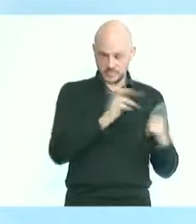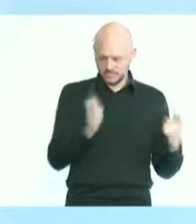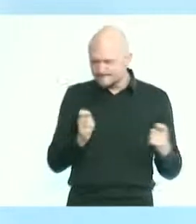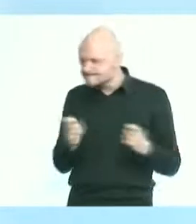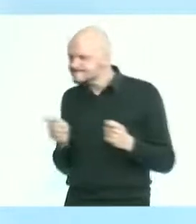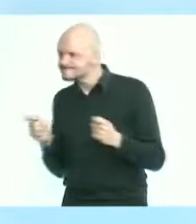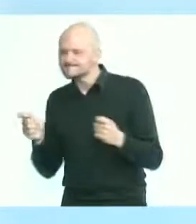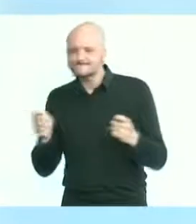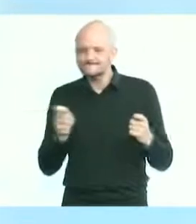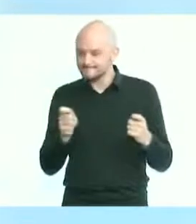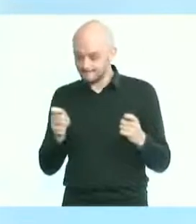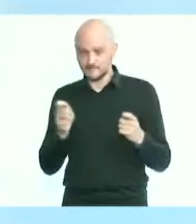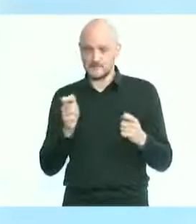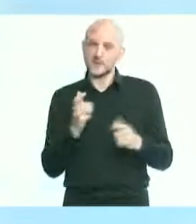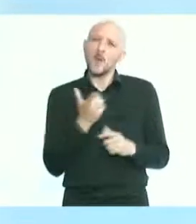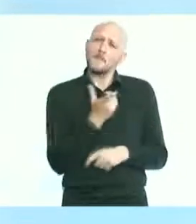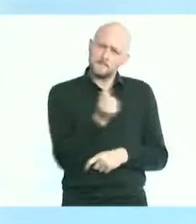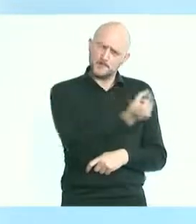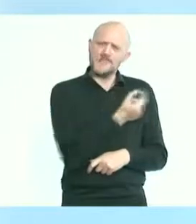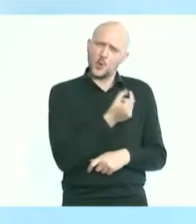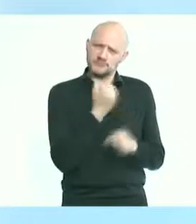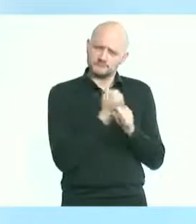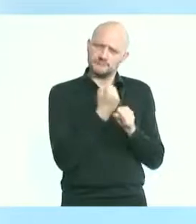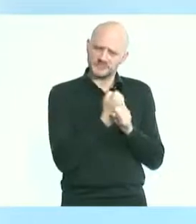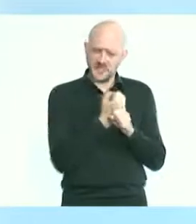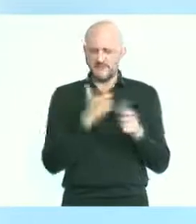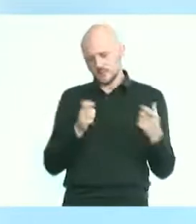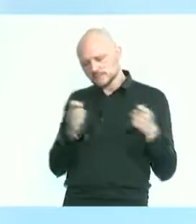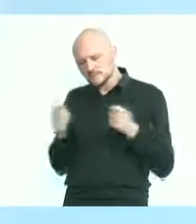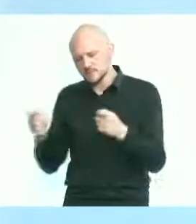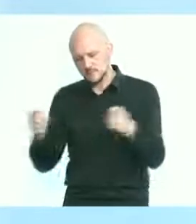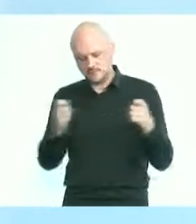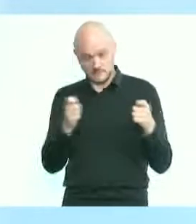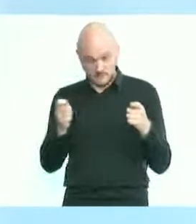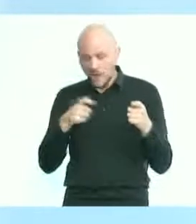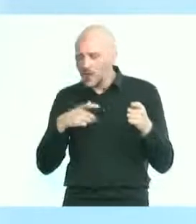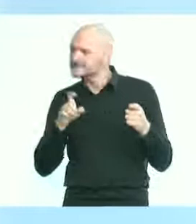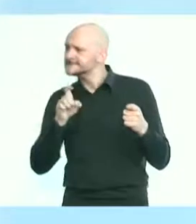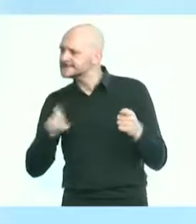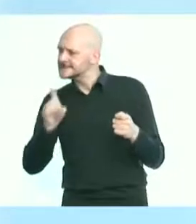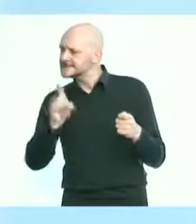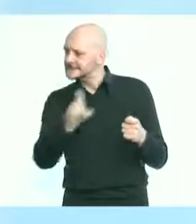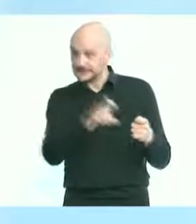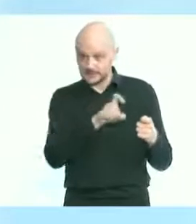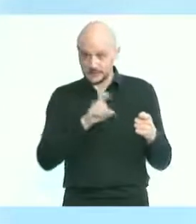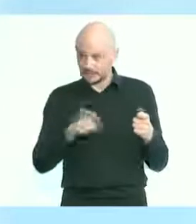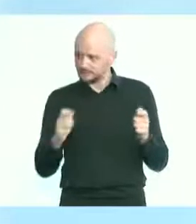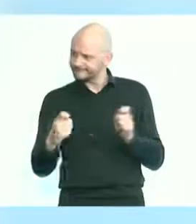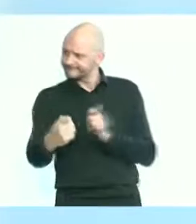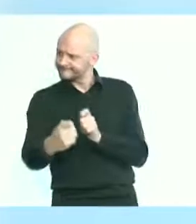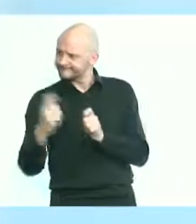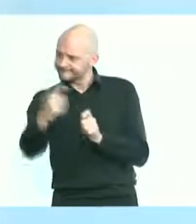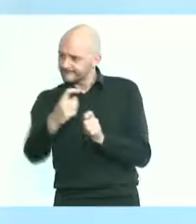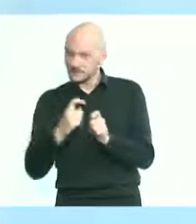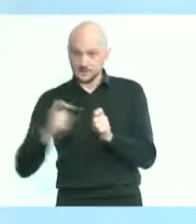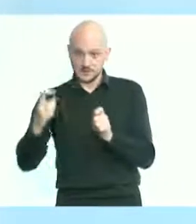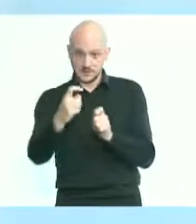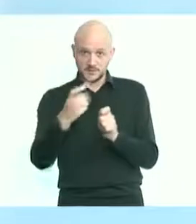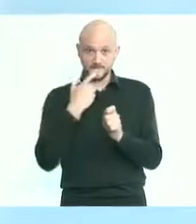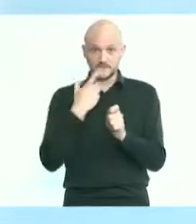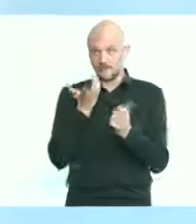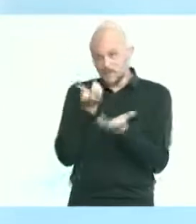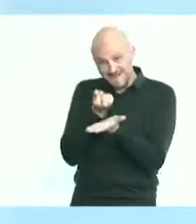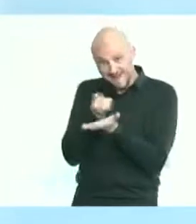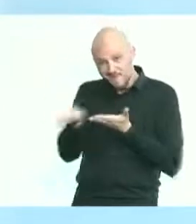binôme, effectuera l'inscription des établissements recevant du public sur le site Accès Libre. dont double mission, information et